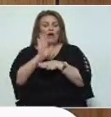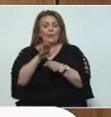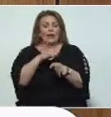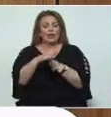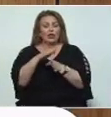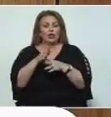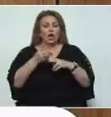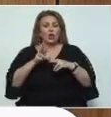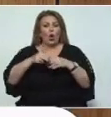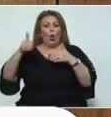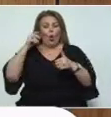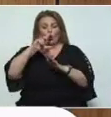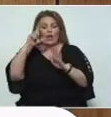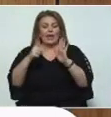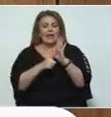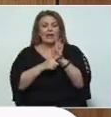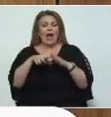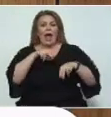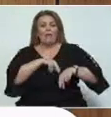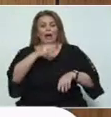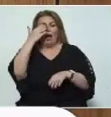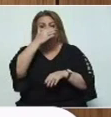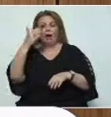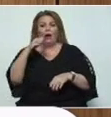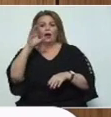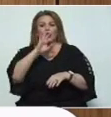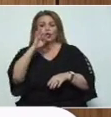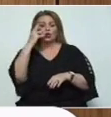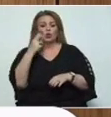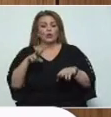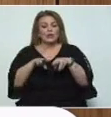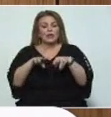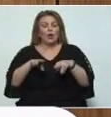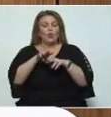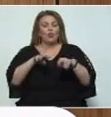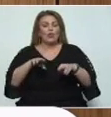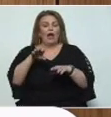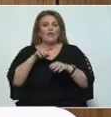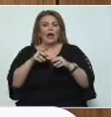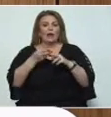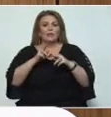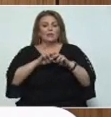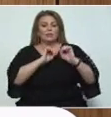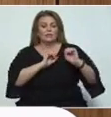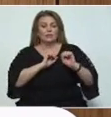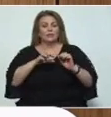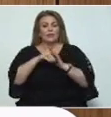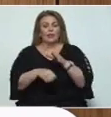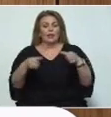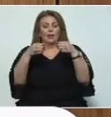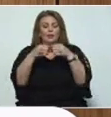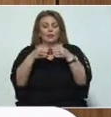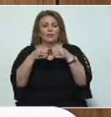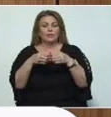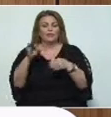icrası üçün ötən 7 ay ərzində Əmək və Əhalinin Sosial Müdafiəsi Nazirliyi və Müdafiə Nazirliyinin birgə işçi qrupu tərəfindən